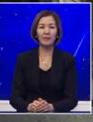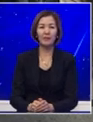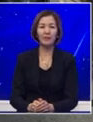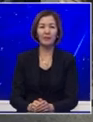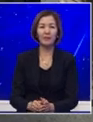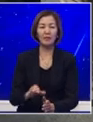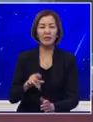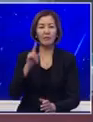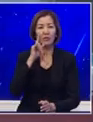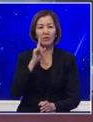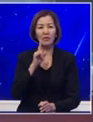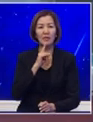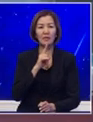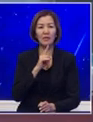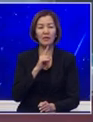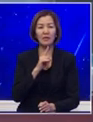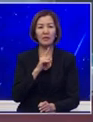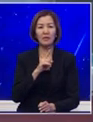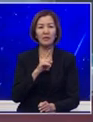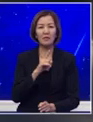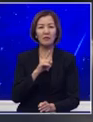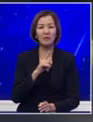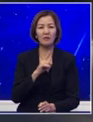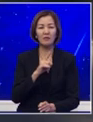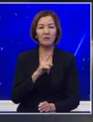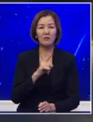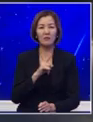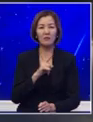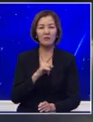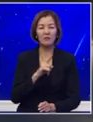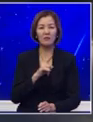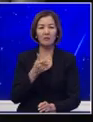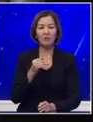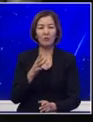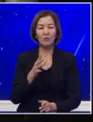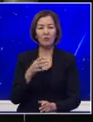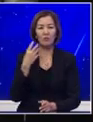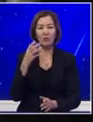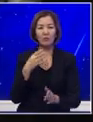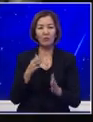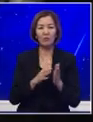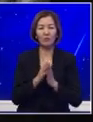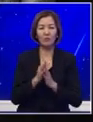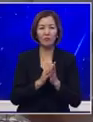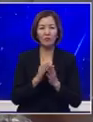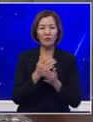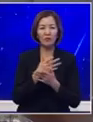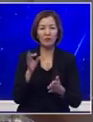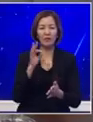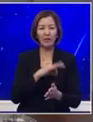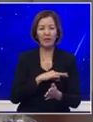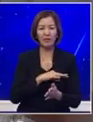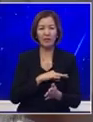Еңбекші Қазақ ауданы өзінің табиғатына бөлек жеміс жидектермен танымал. Ал Gold Product компаниясы сол жемістерді тиімді пайдаланатын нысан.